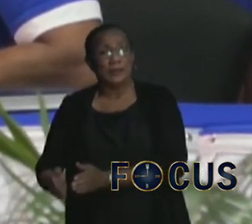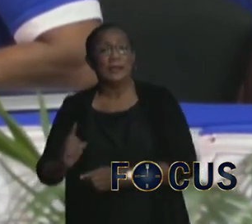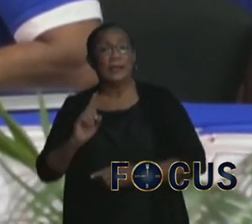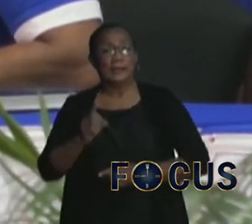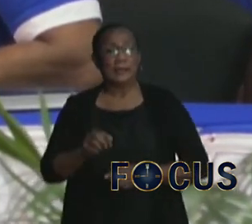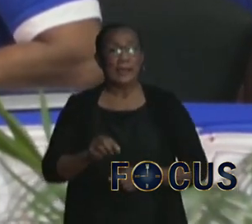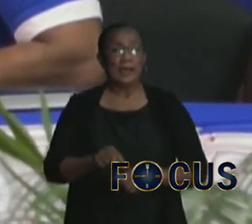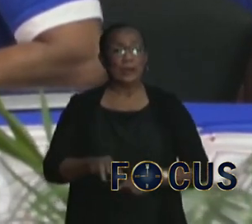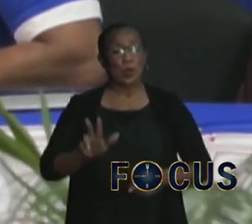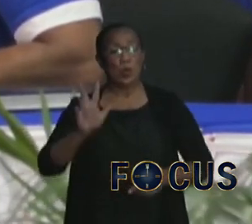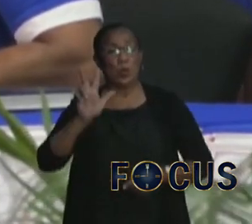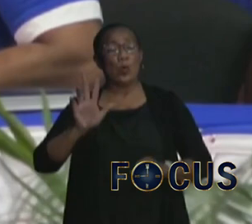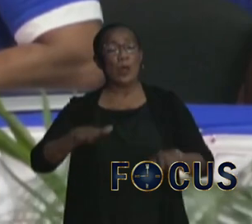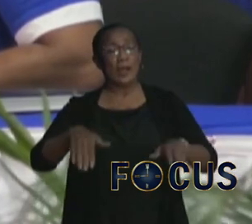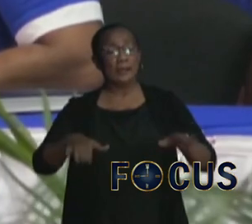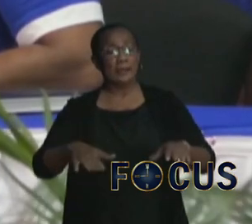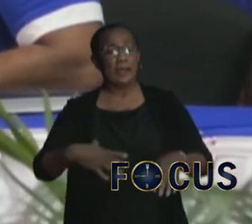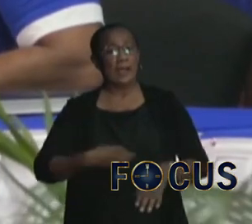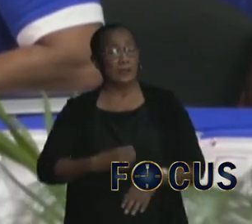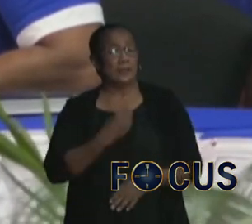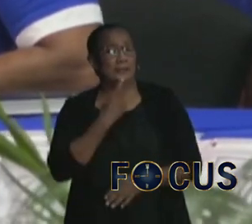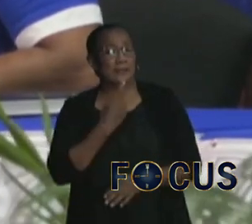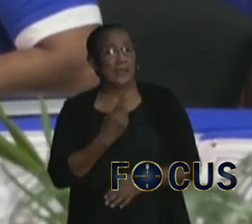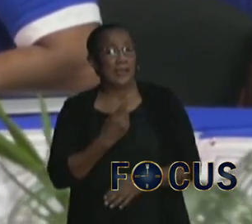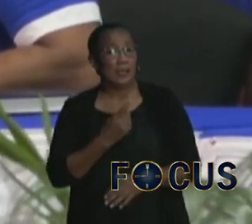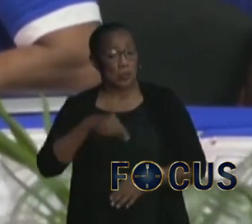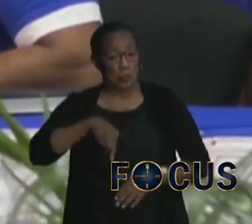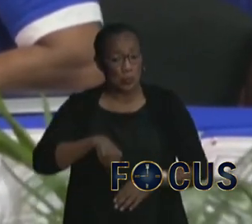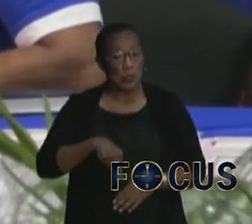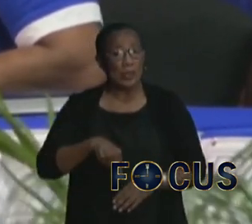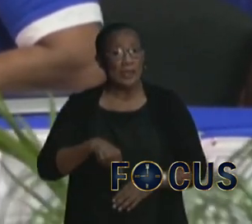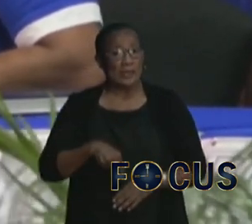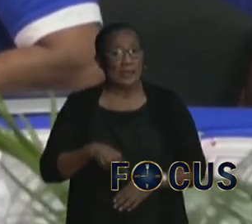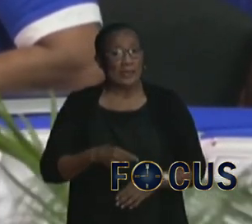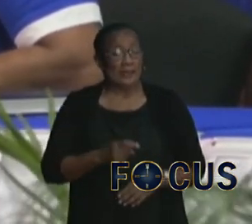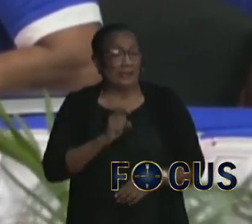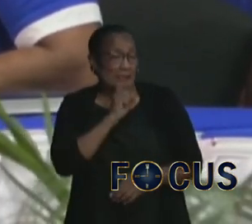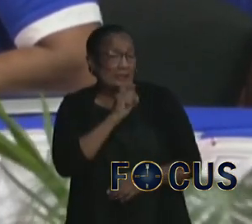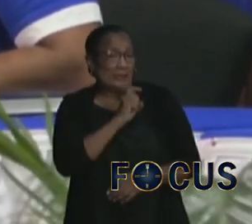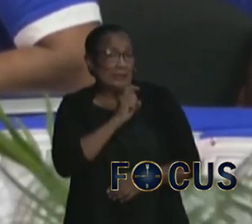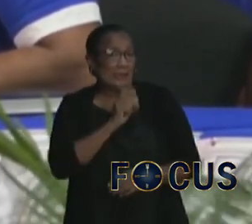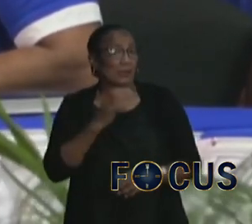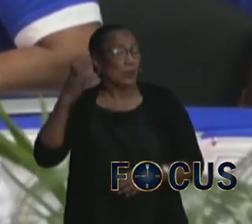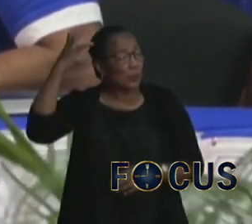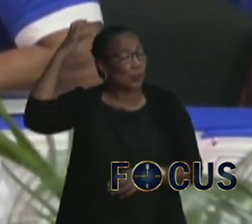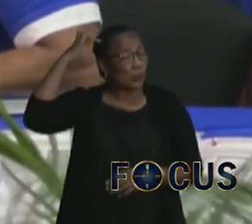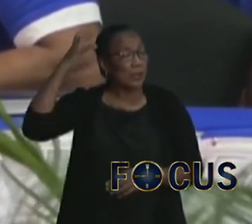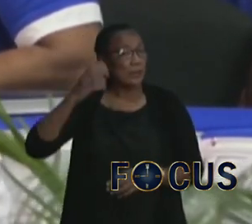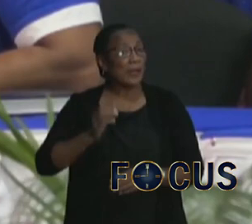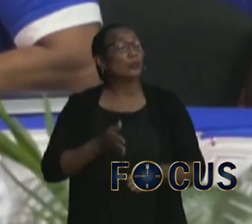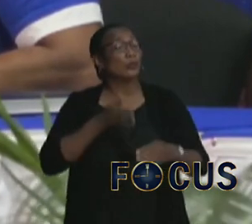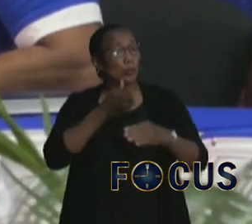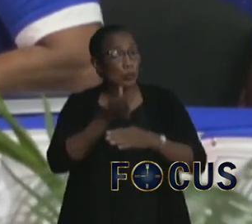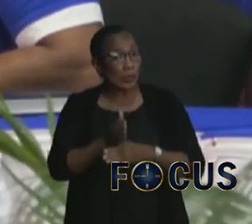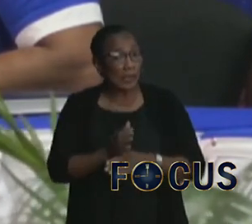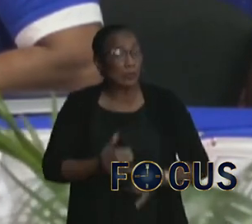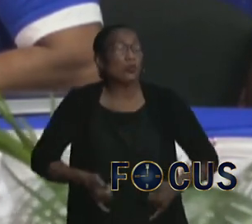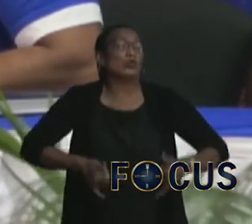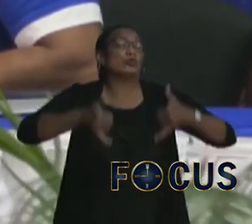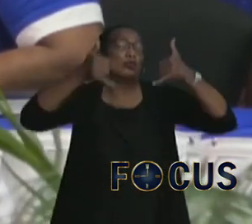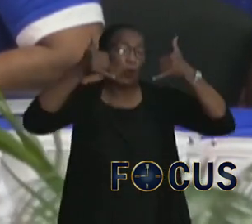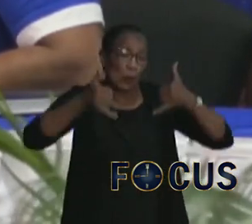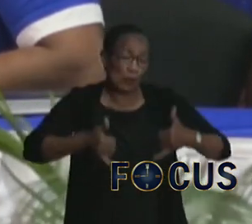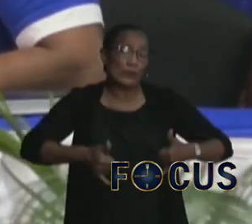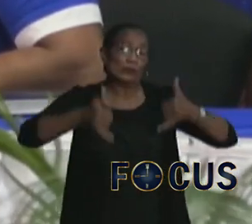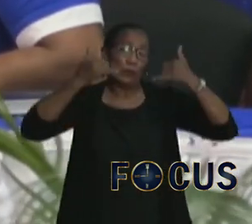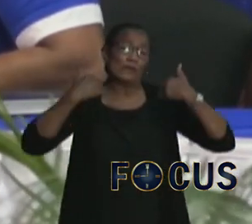naar Wanica. We hebben gezegd dat we zijn in een kritieke fase. Als we zo doorgaan, gaan we straks zoveel cases hebben dat we misschien